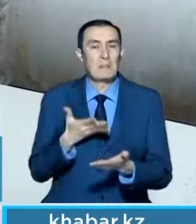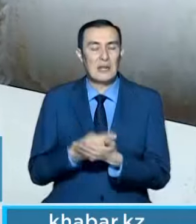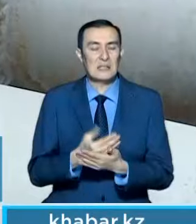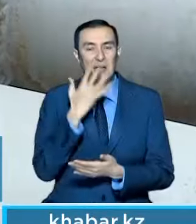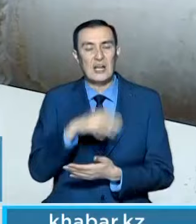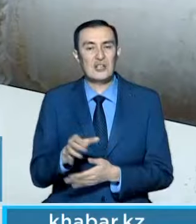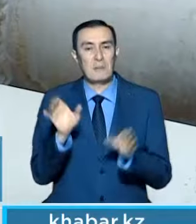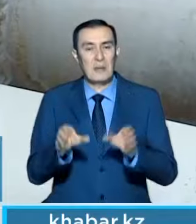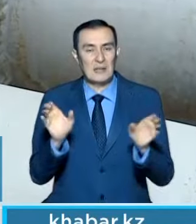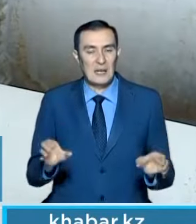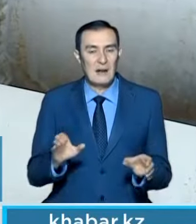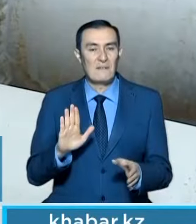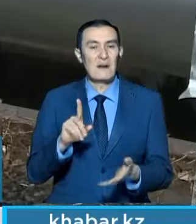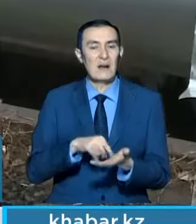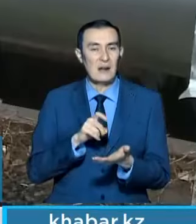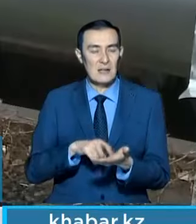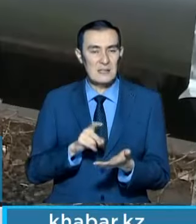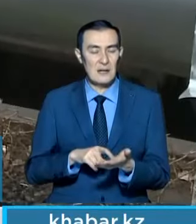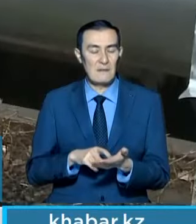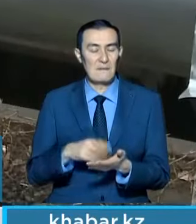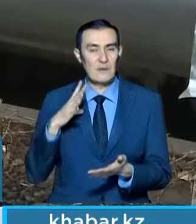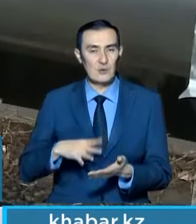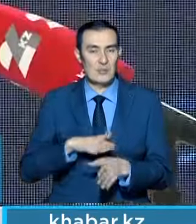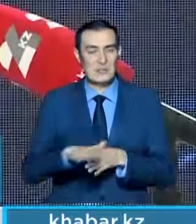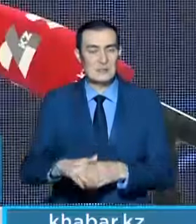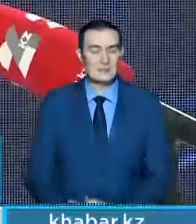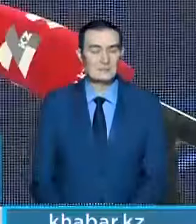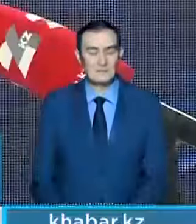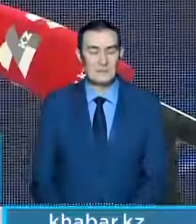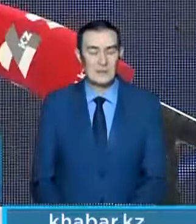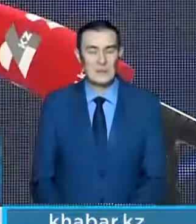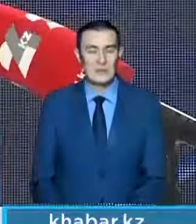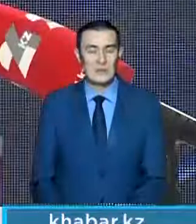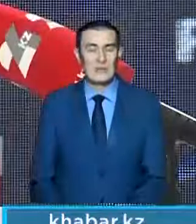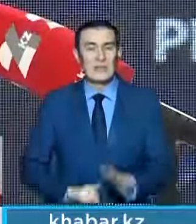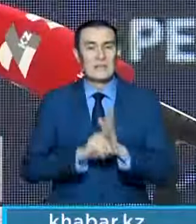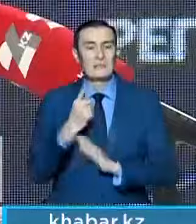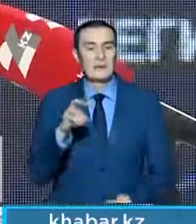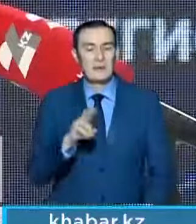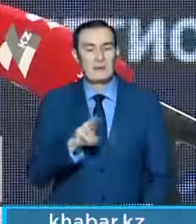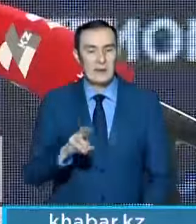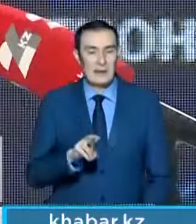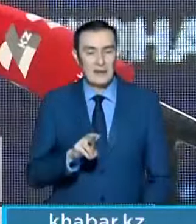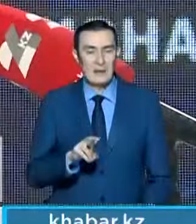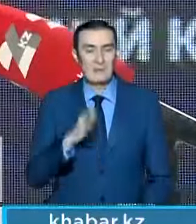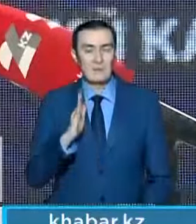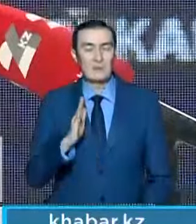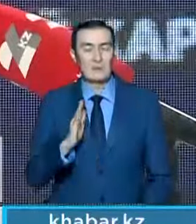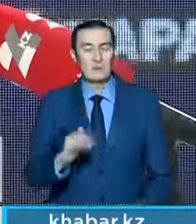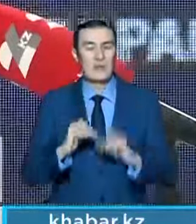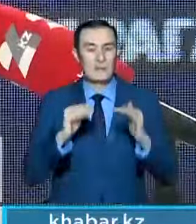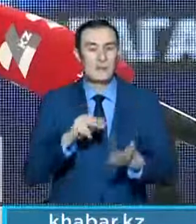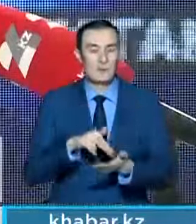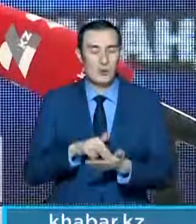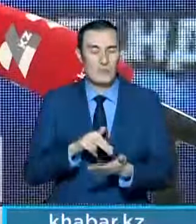горячие батареи карагандинцам не избежать. С 1 января текущего года изменение тарифа сейчас на